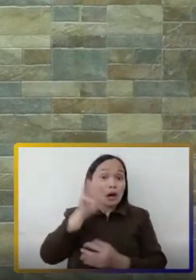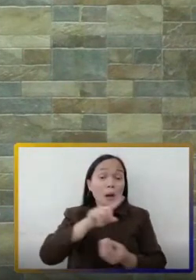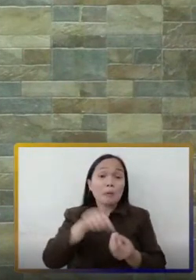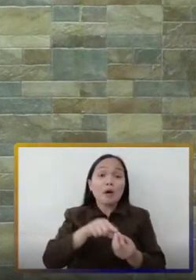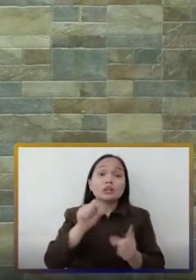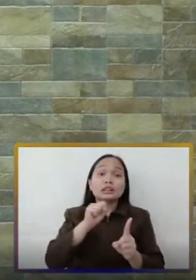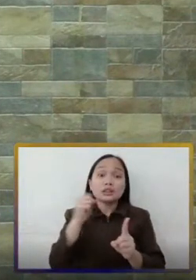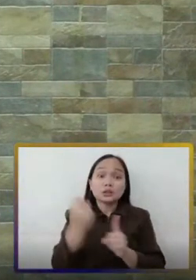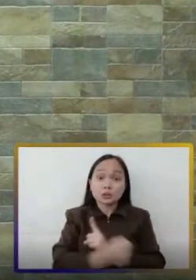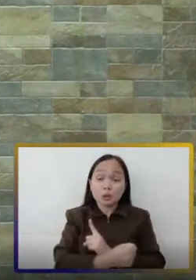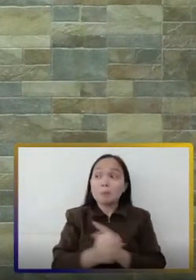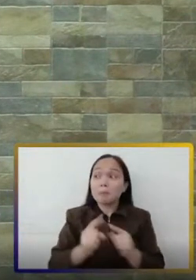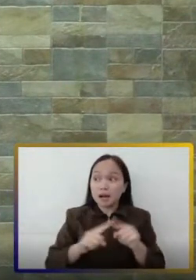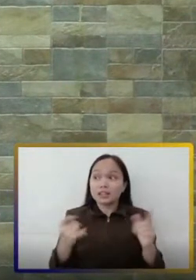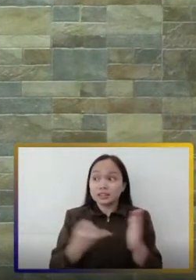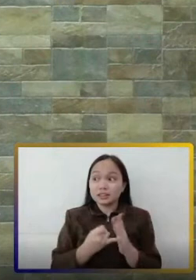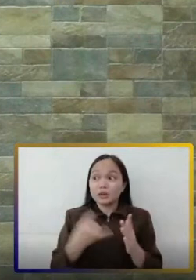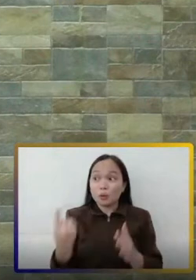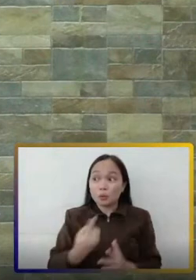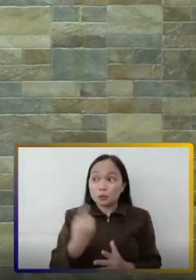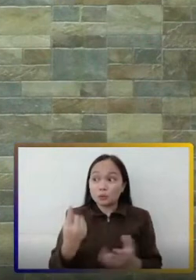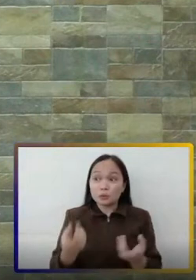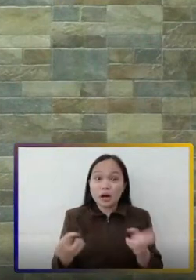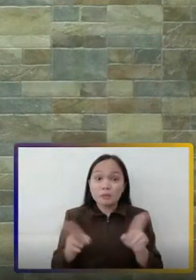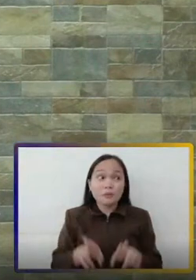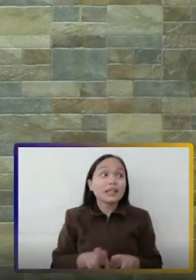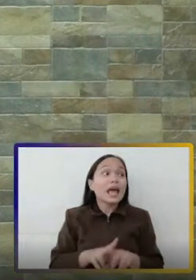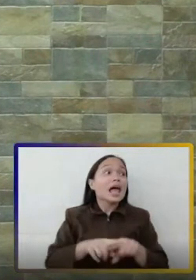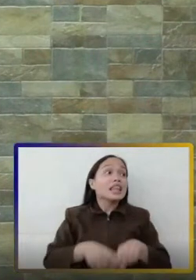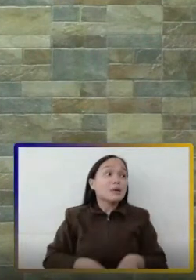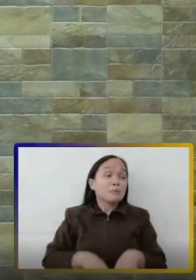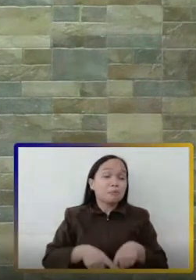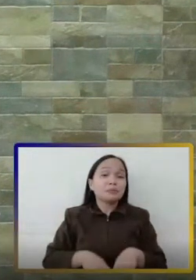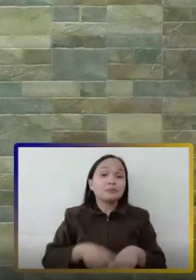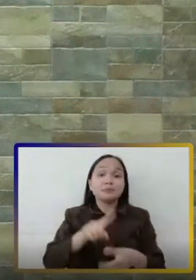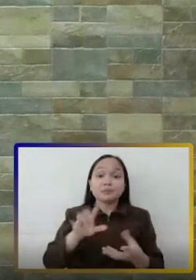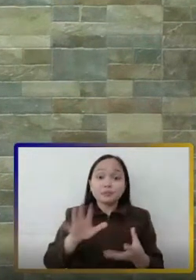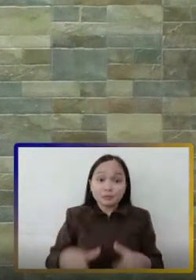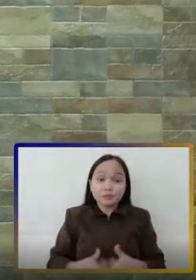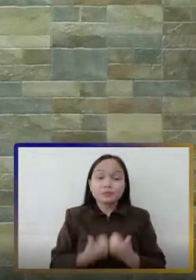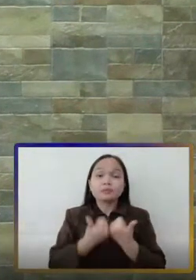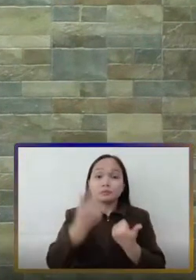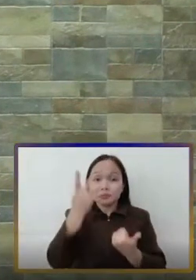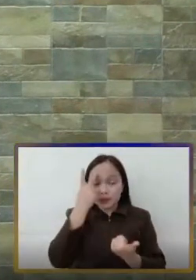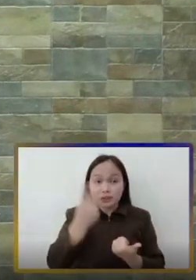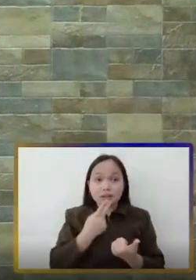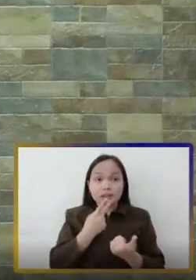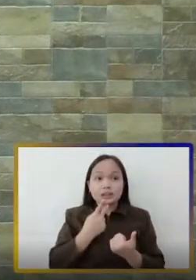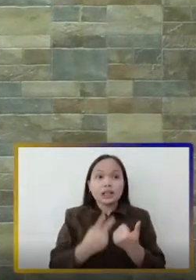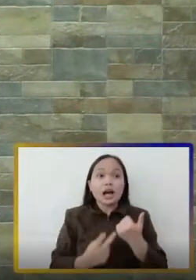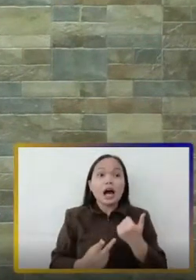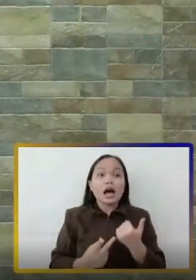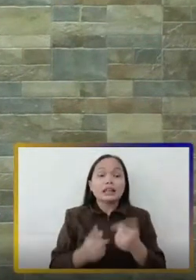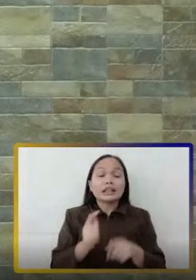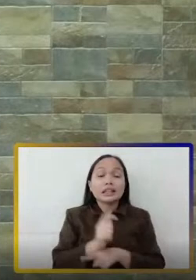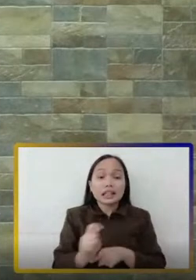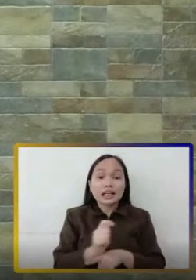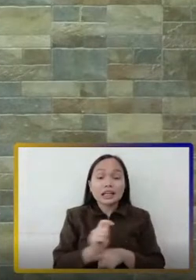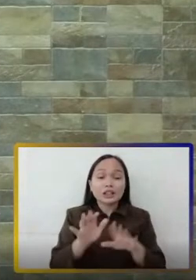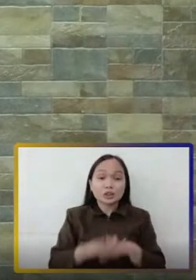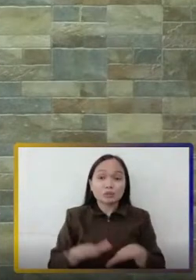happen depende ho sa pag-train ng mga magulang sa kanilang mga anak. See, do you understand?